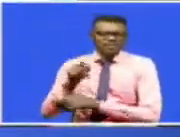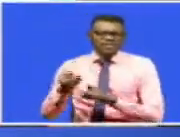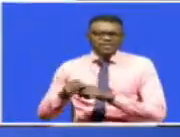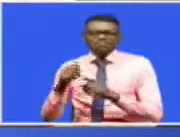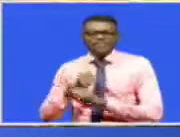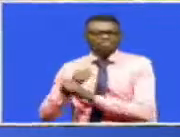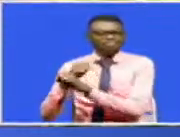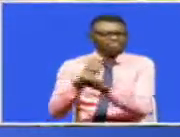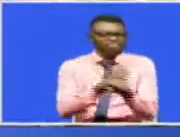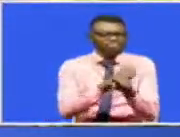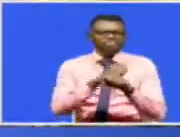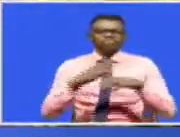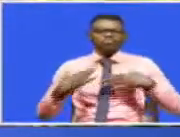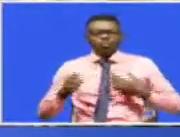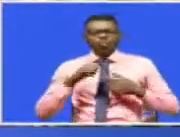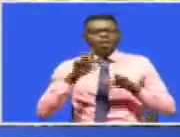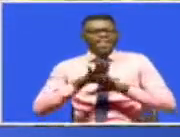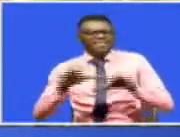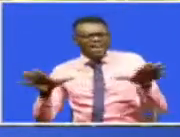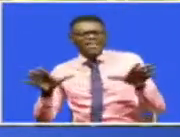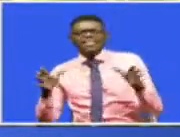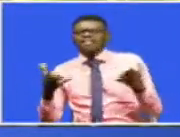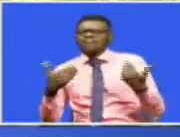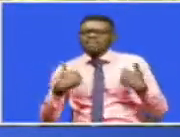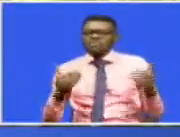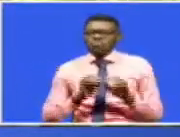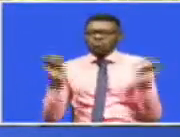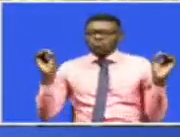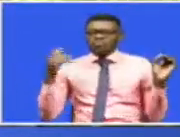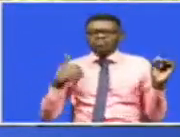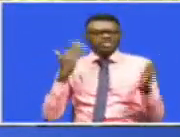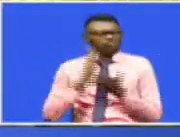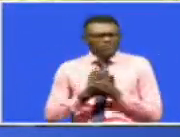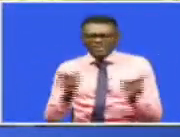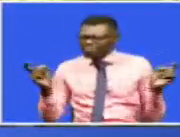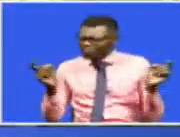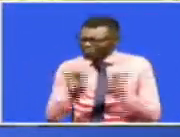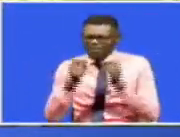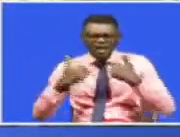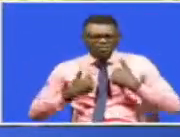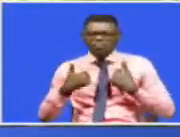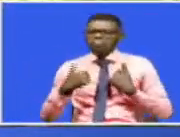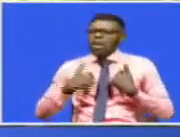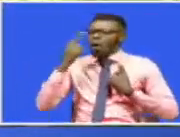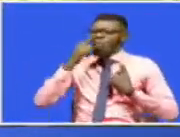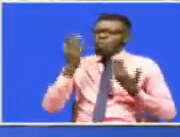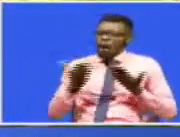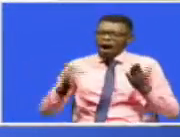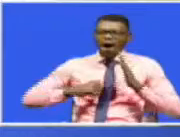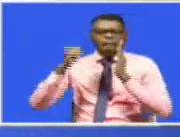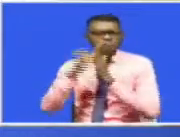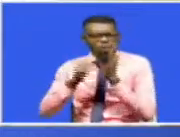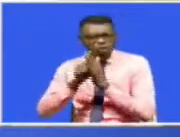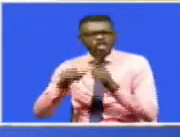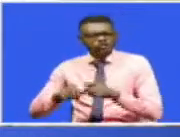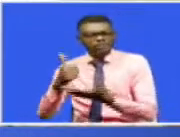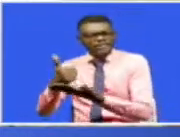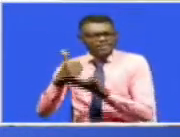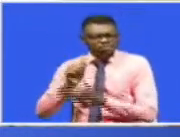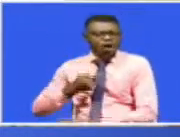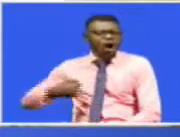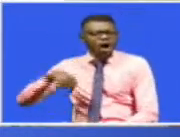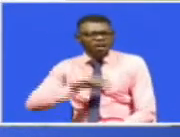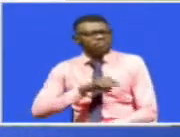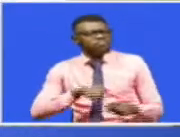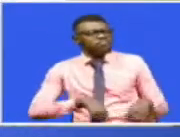za maskuota. Nimeumwa sana wakati nimesikia kama Kalembe ametuacha, jumuiya nimetoka pande ya Makueni. Alikuwa shujaa. Kalembe aliyefariki